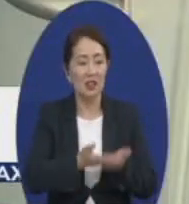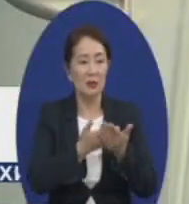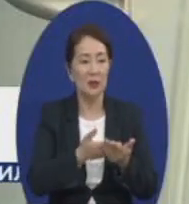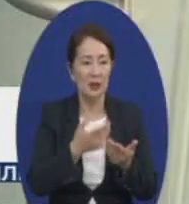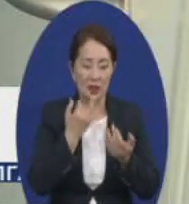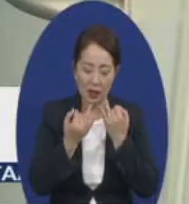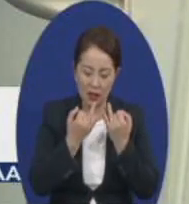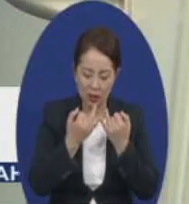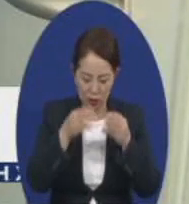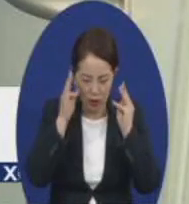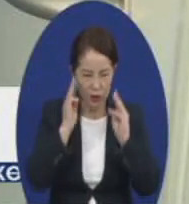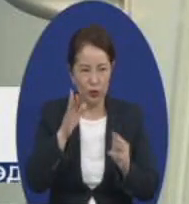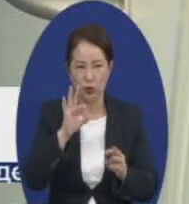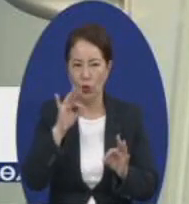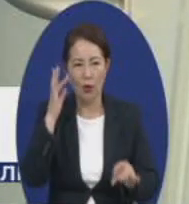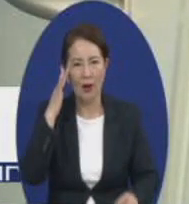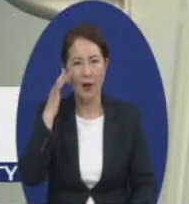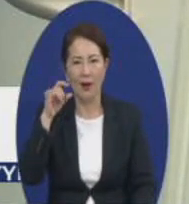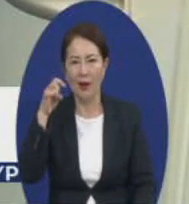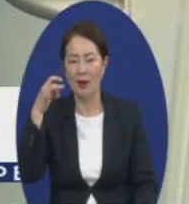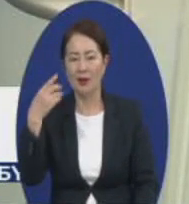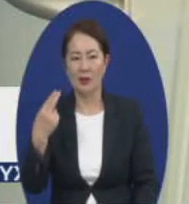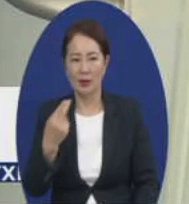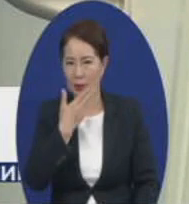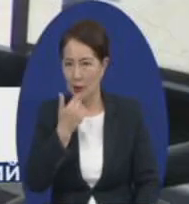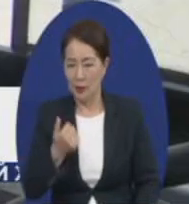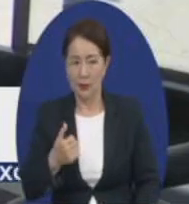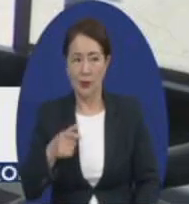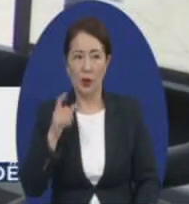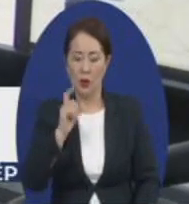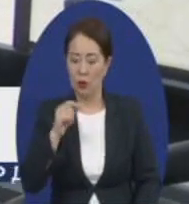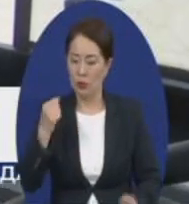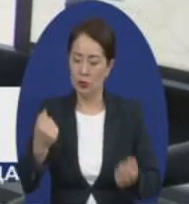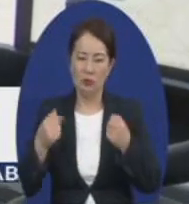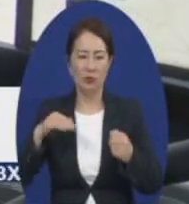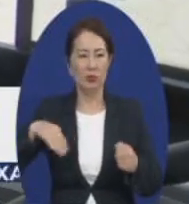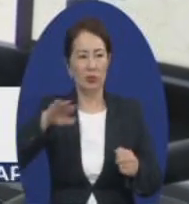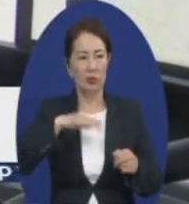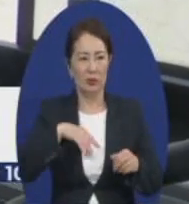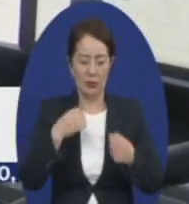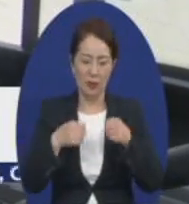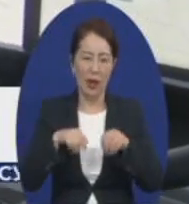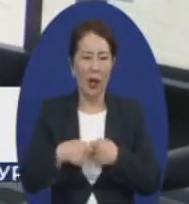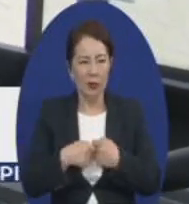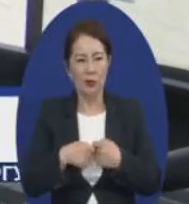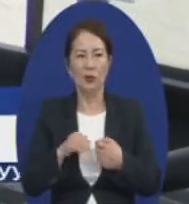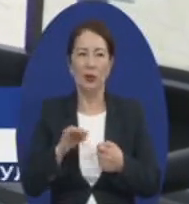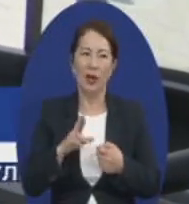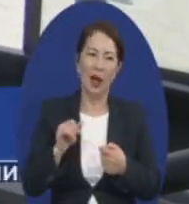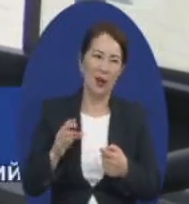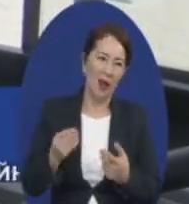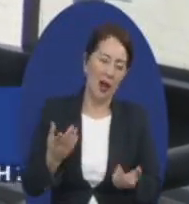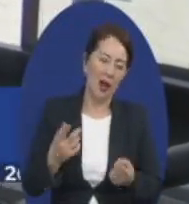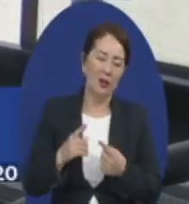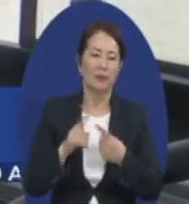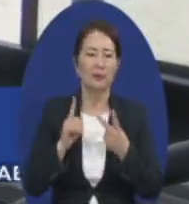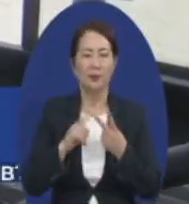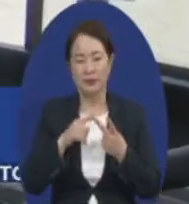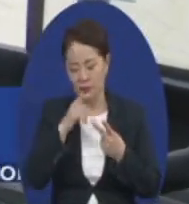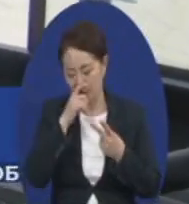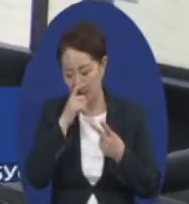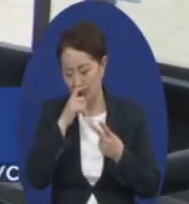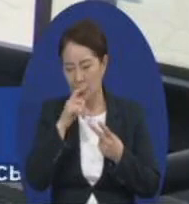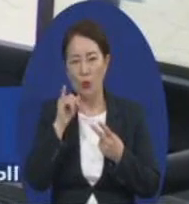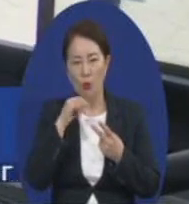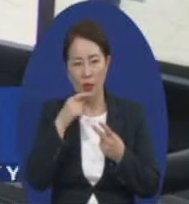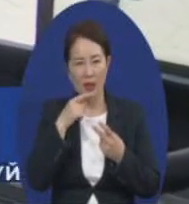бид нар одоо шийдэхээс өөр гарцгүй. Ард иргэдээ тээврэлээ явж хахад замд нэг саатал гараад эвдэрчих вий те. Ямар нэгэн одоо нэг